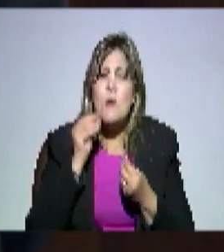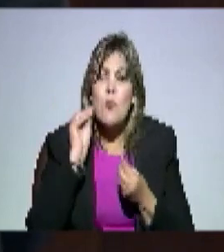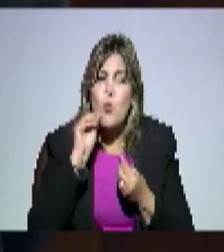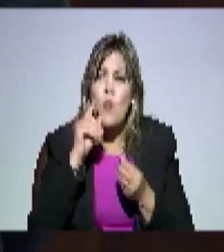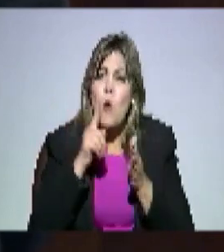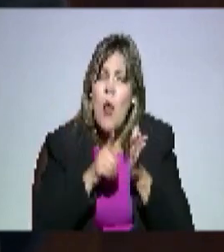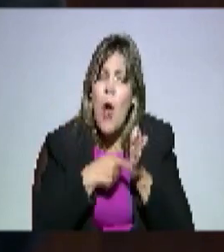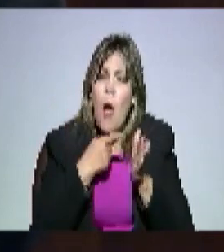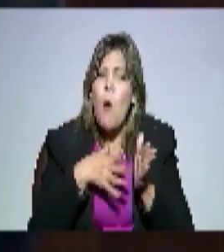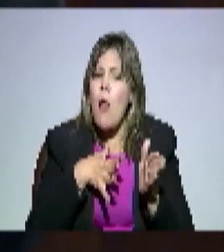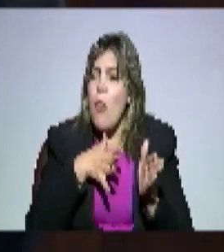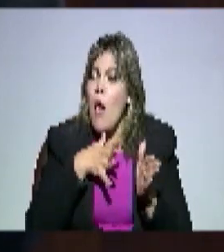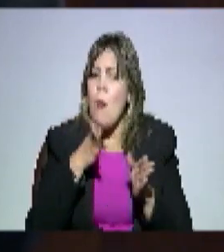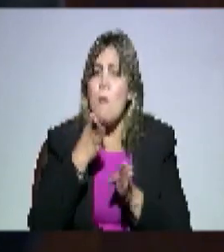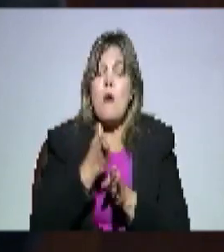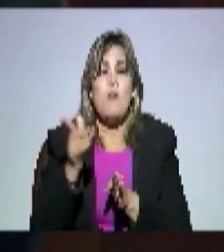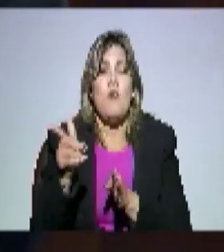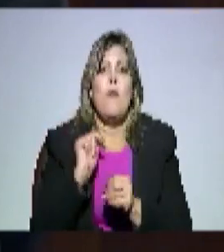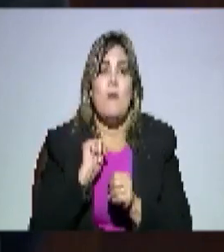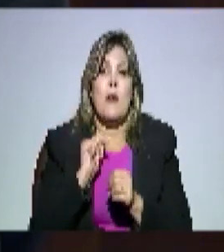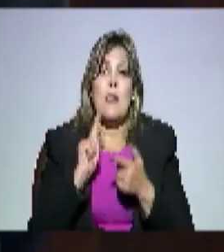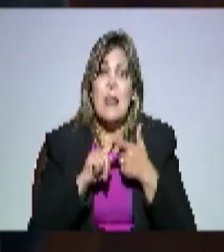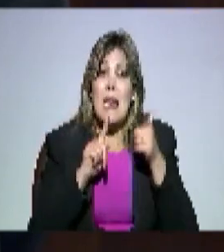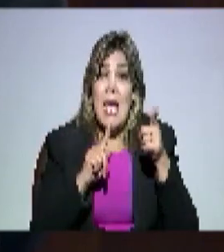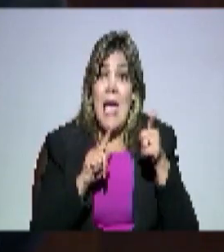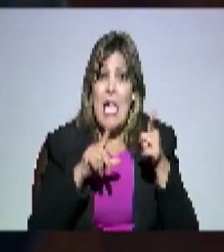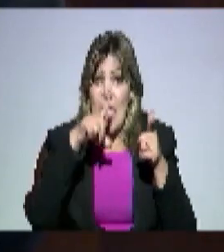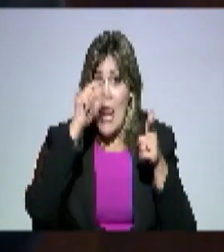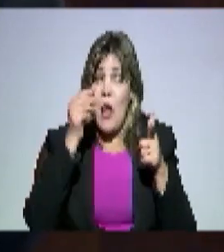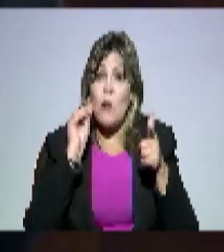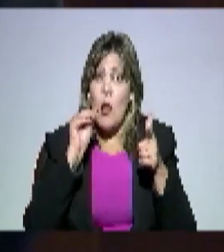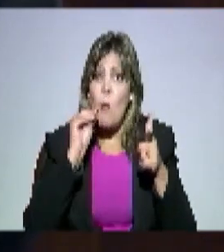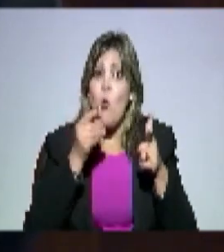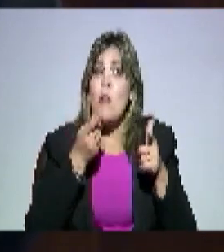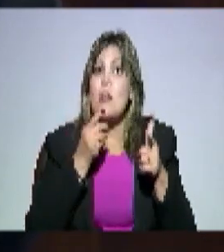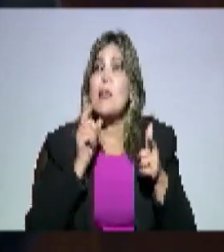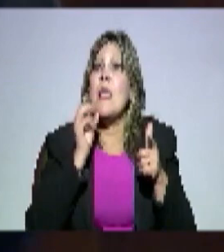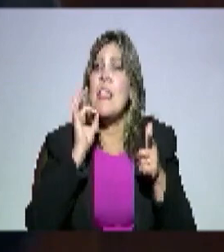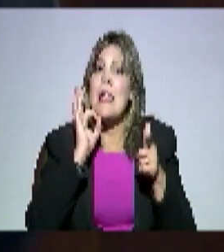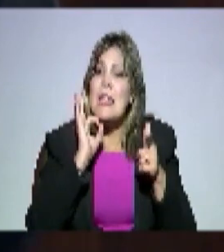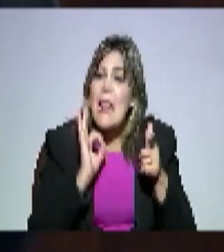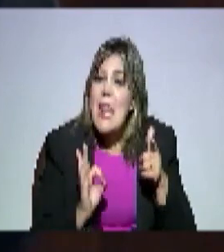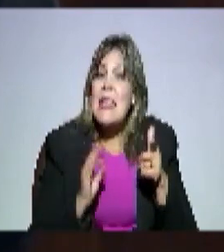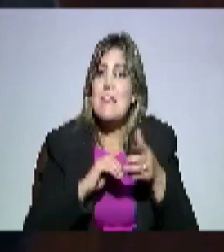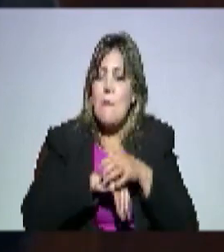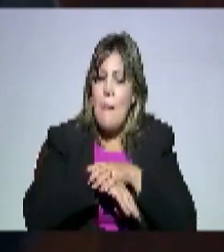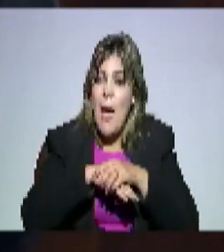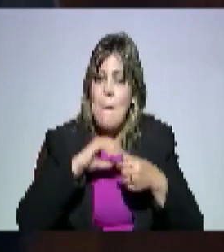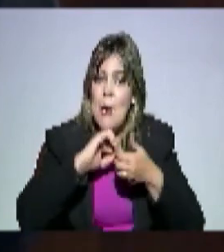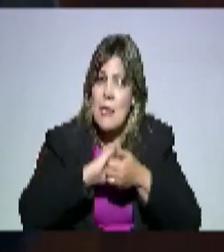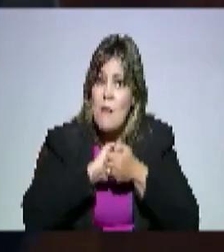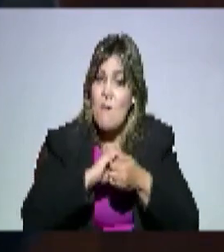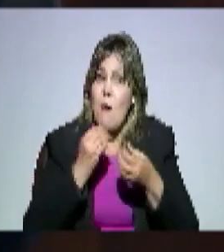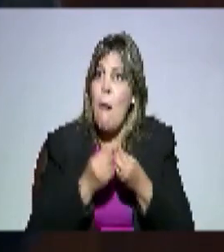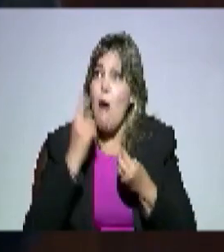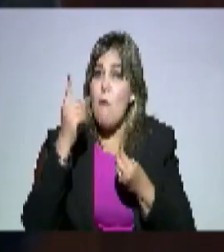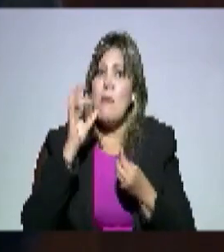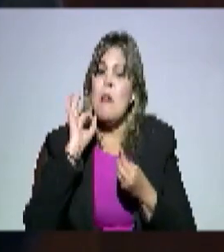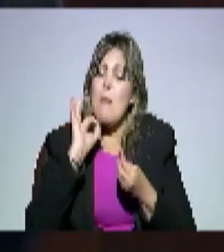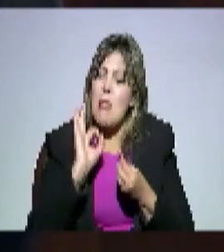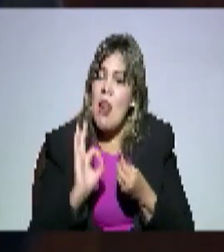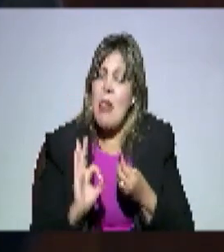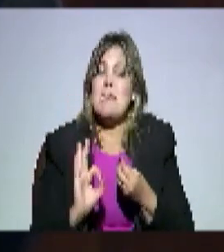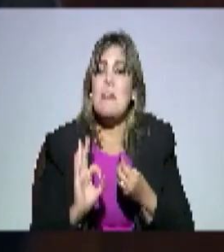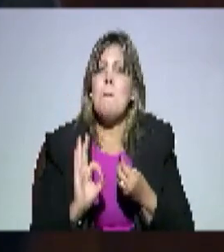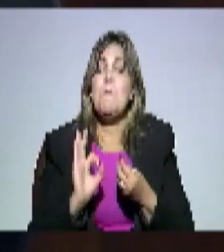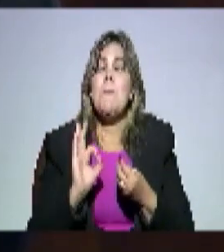ندرت اي ندر اكتبه لان انا ادام ندرت انا ملزم بتنفيذ هذا الندر عشان كده الكتاب المقدس